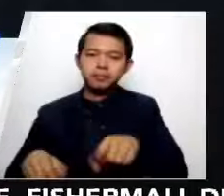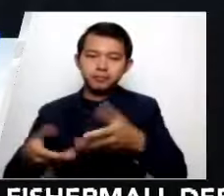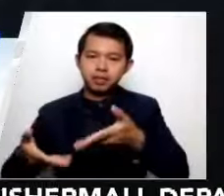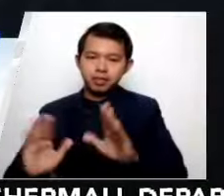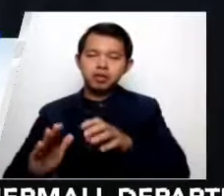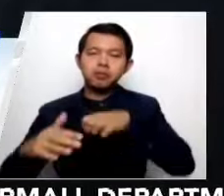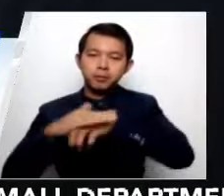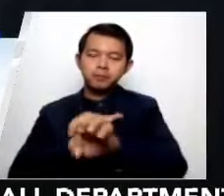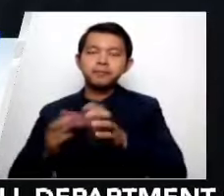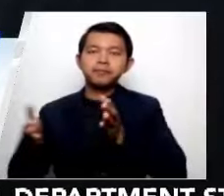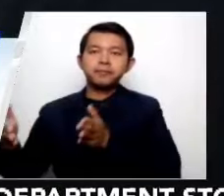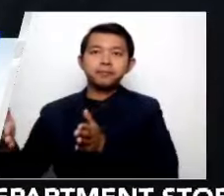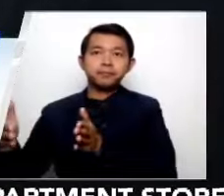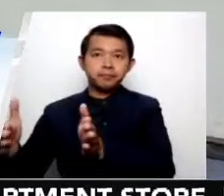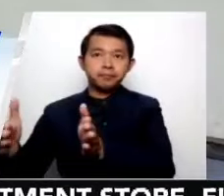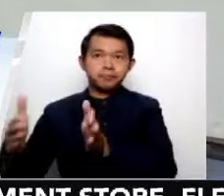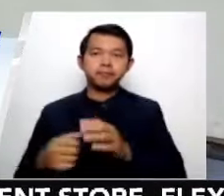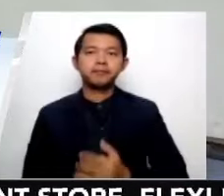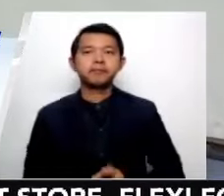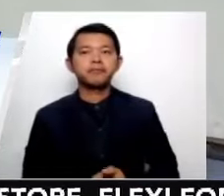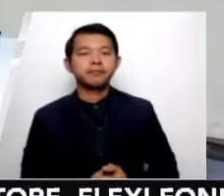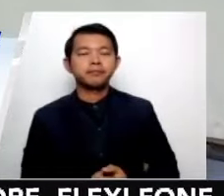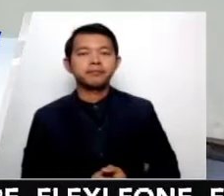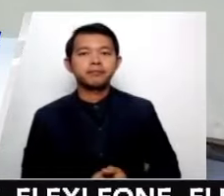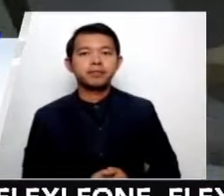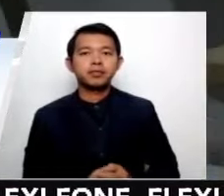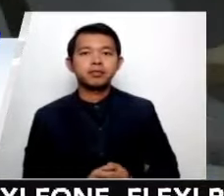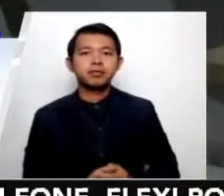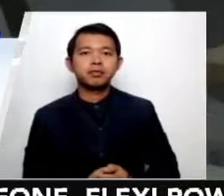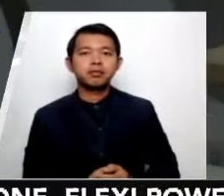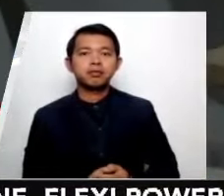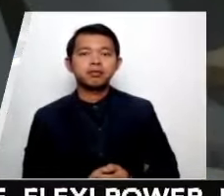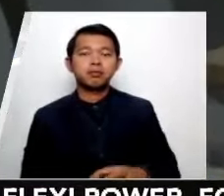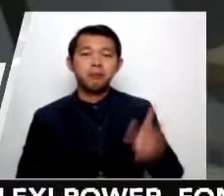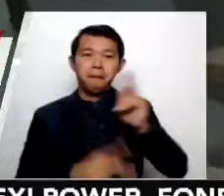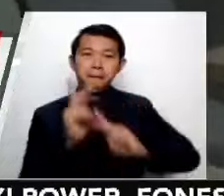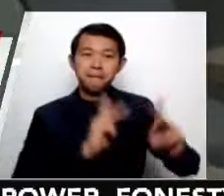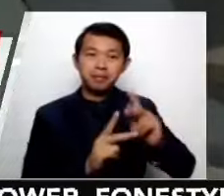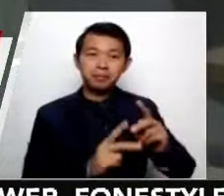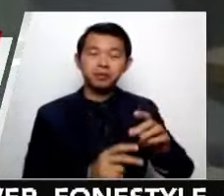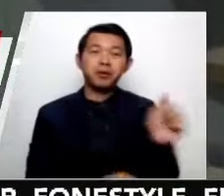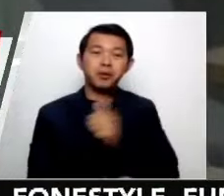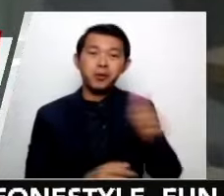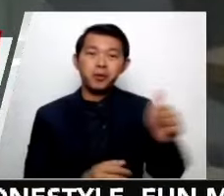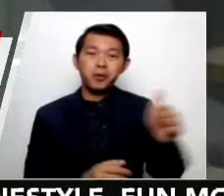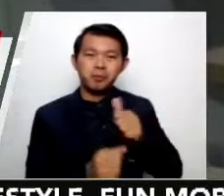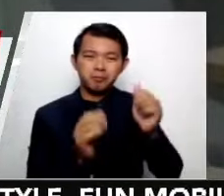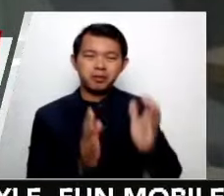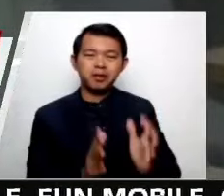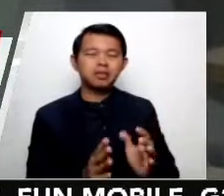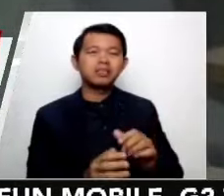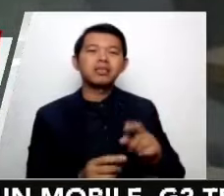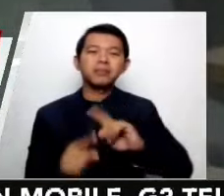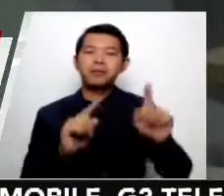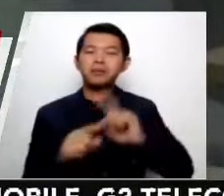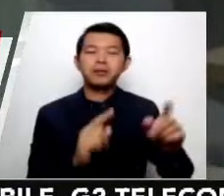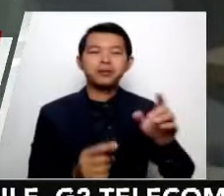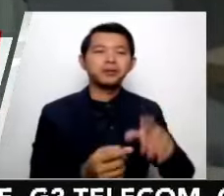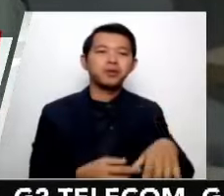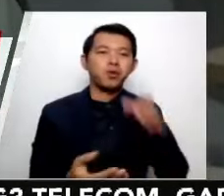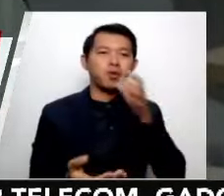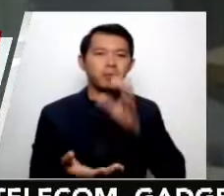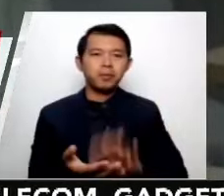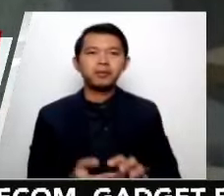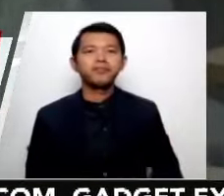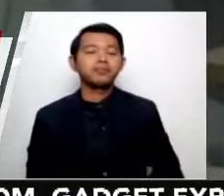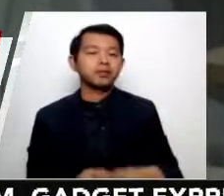e-vehicle owners at commuter tungkol sa plano ng LTO. We're in support of the LTO's move. Na once na lumabas na